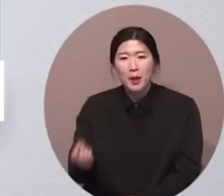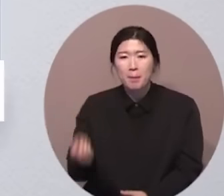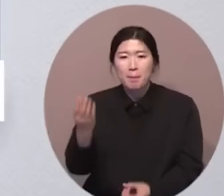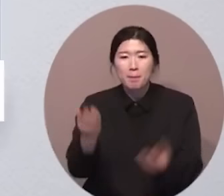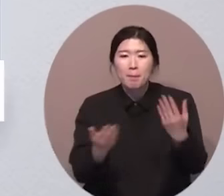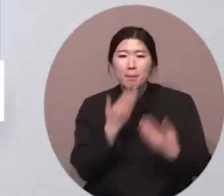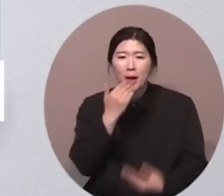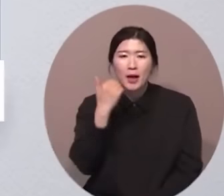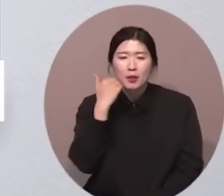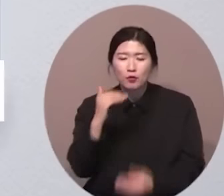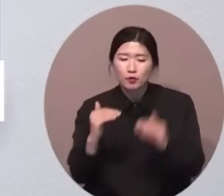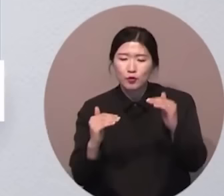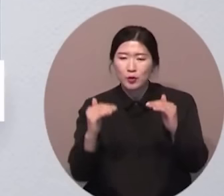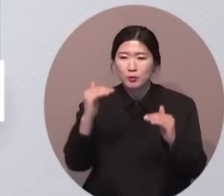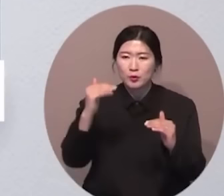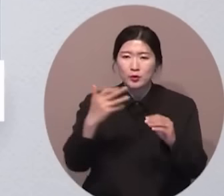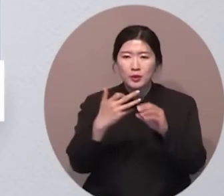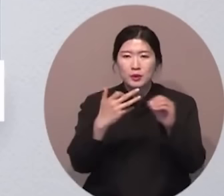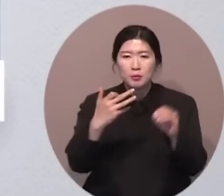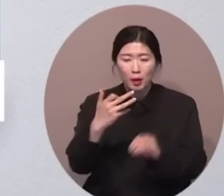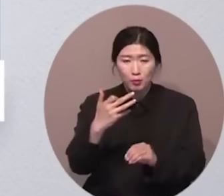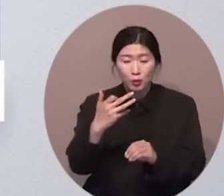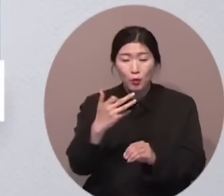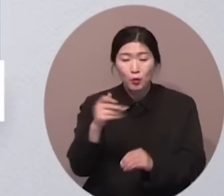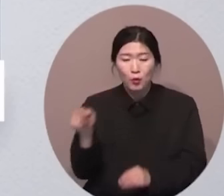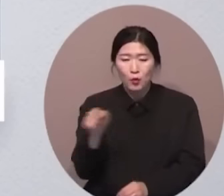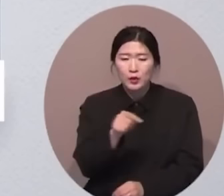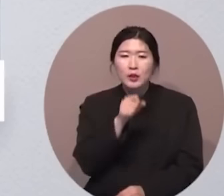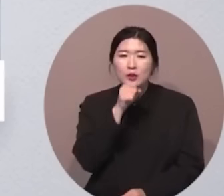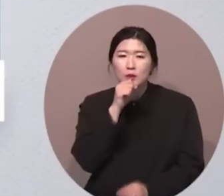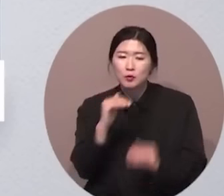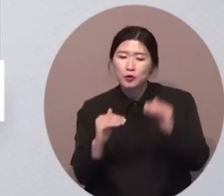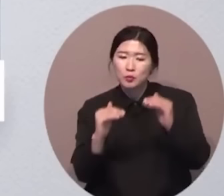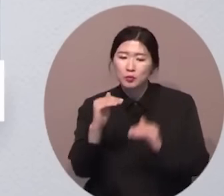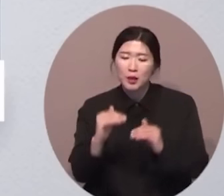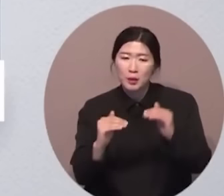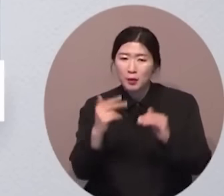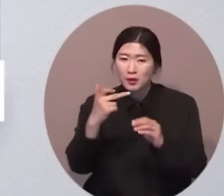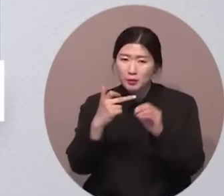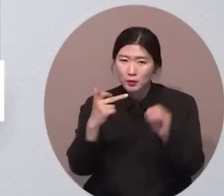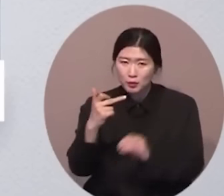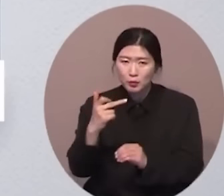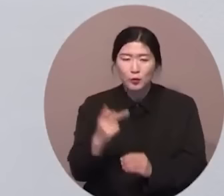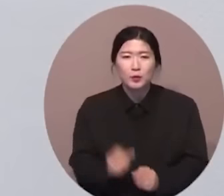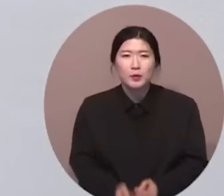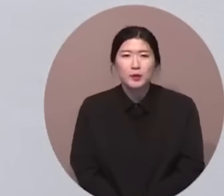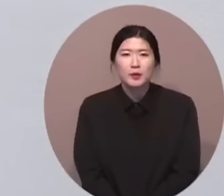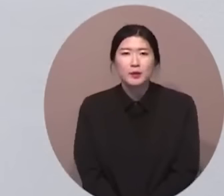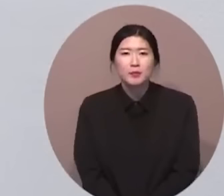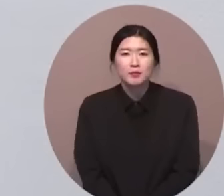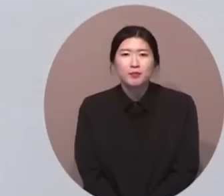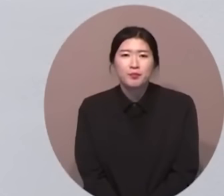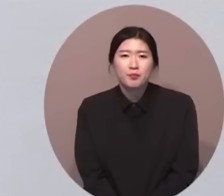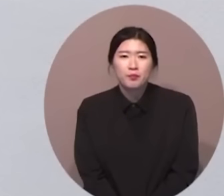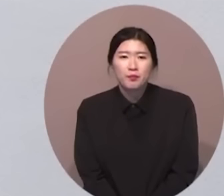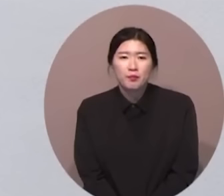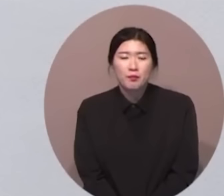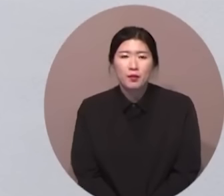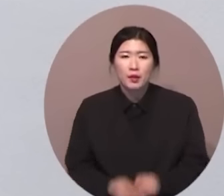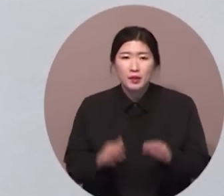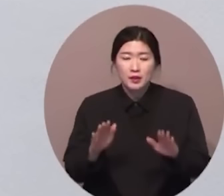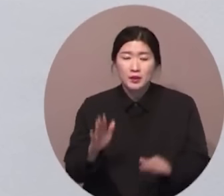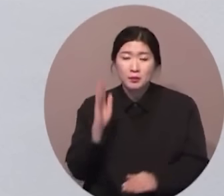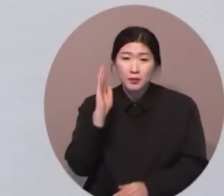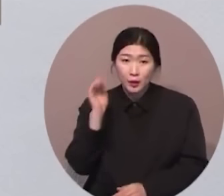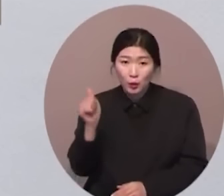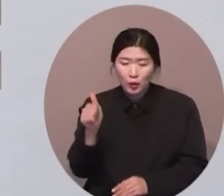벌어졌고 적극 투표층 역시 두 후보가 17% 포인트 차로 나타났습니다 윤성열 대통령의 국정운영